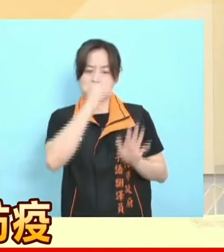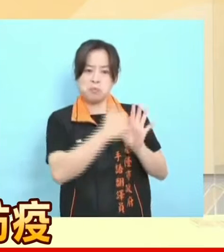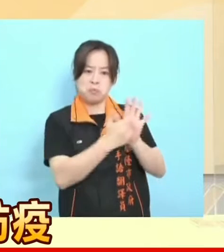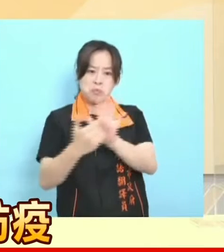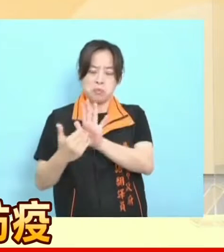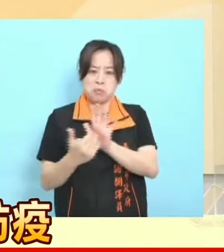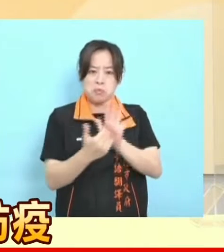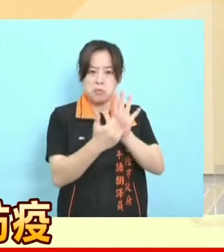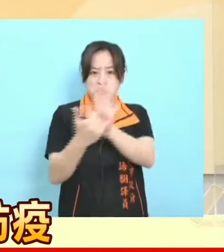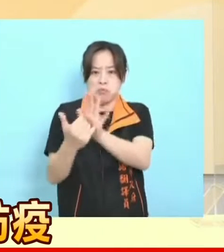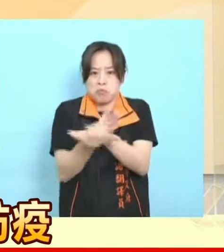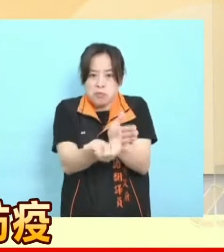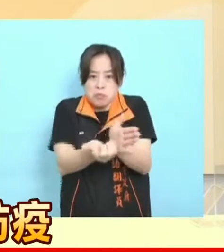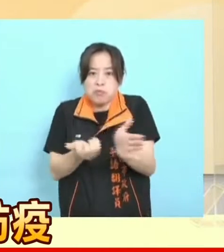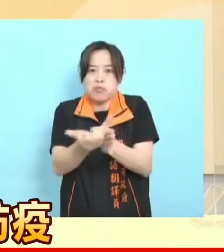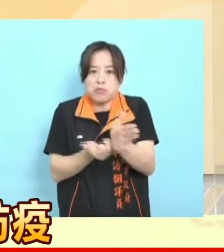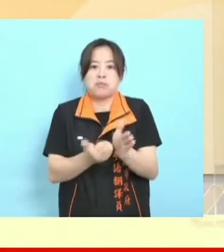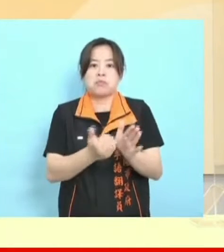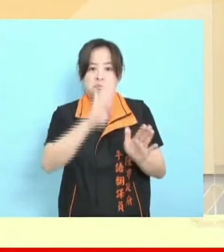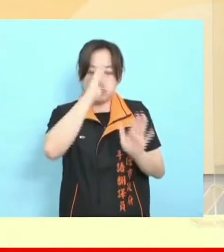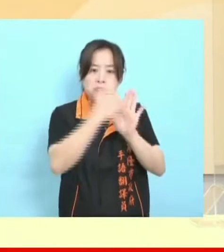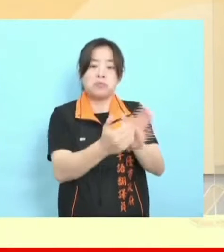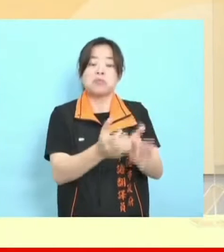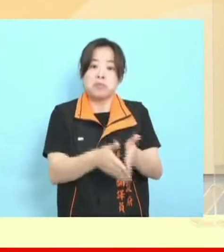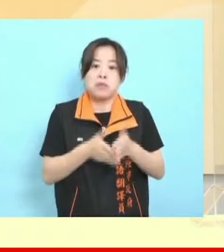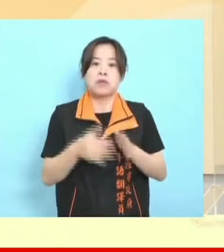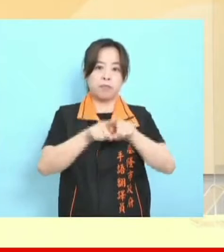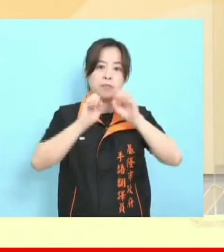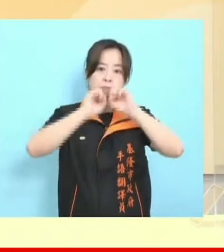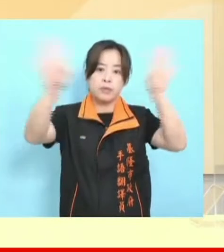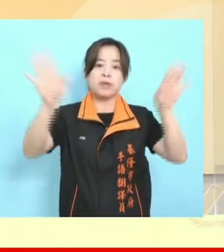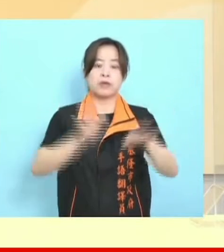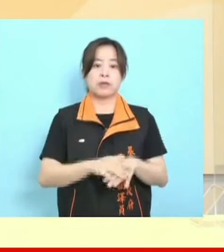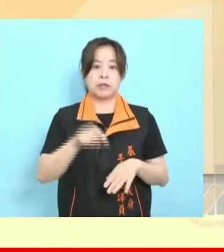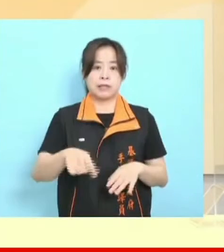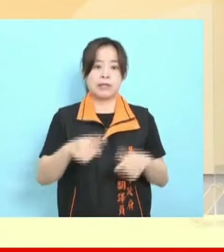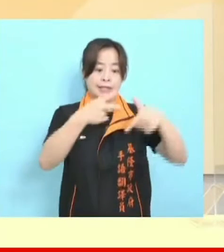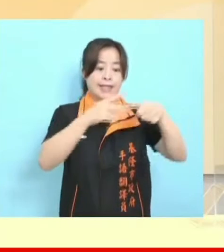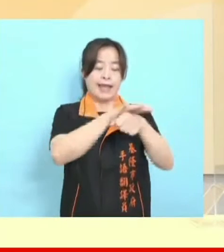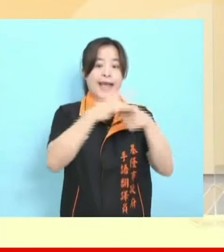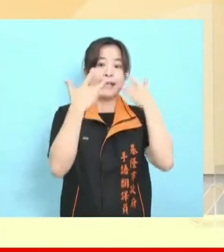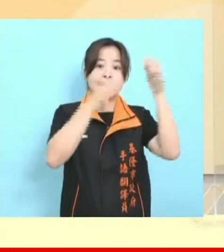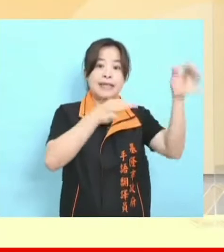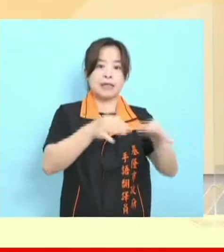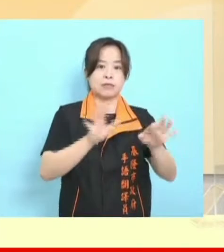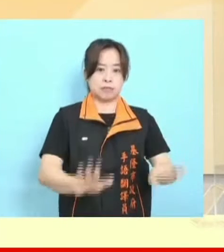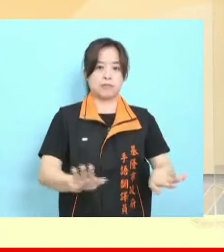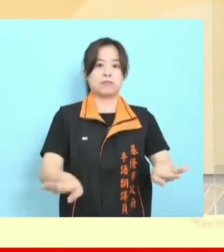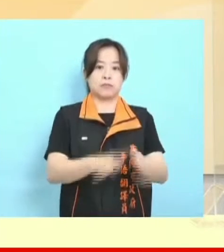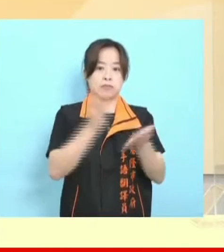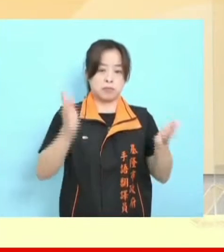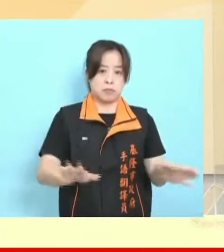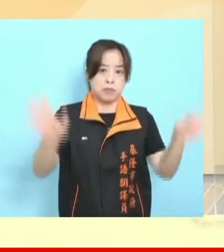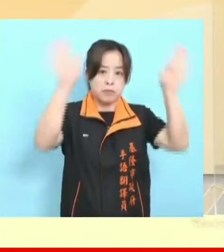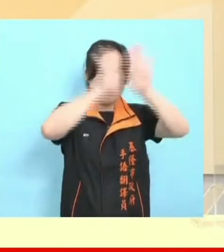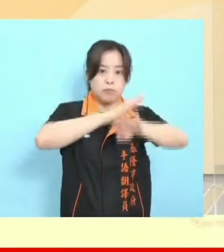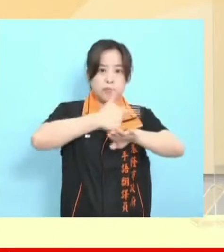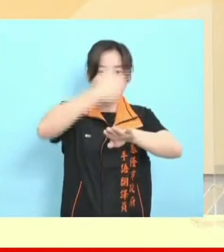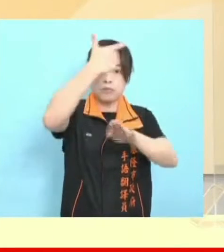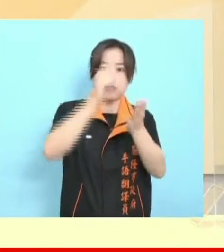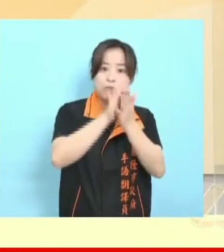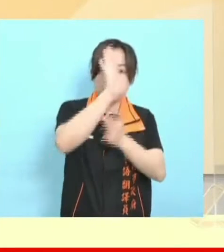的这一个防疫呢，我也在这边宣布，本市的仁爱市场从今天晚上6点